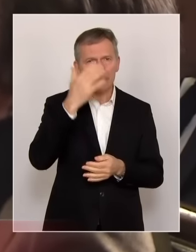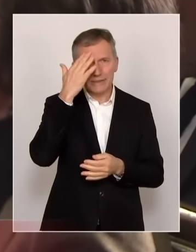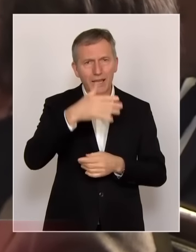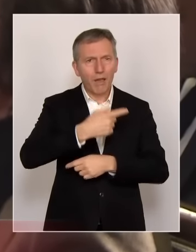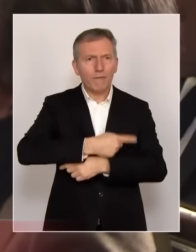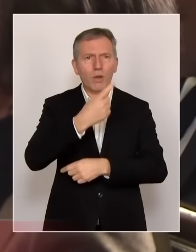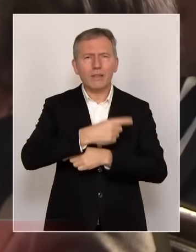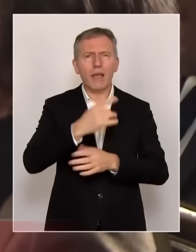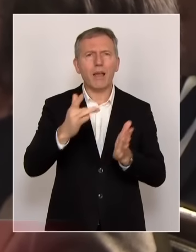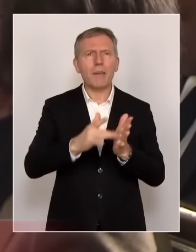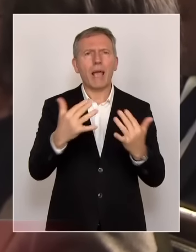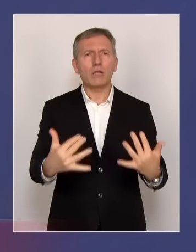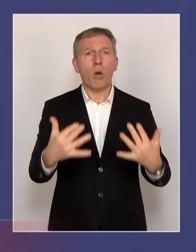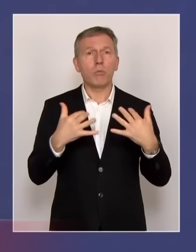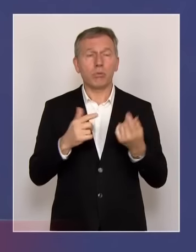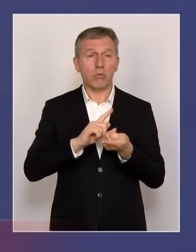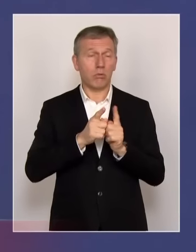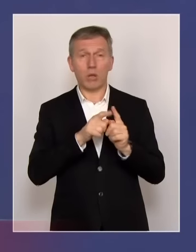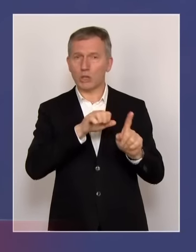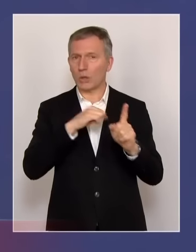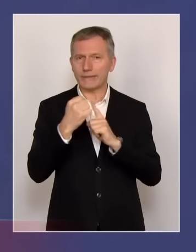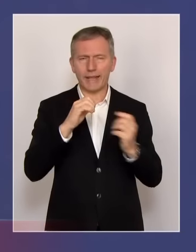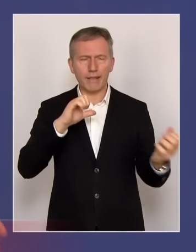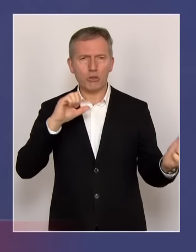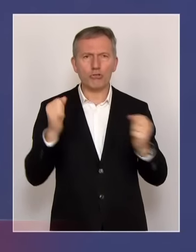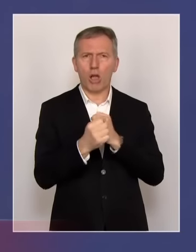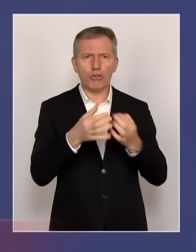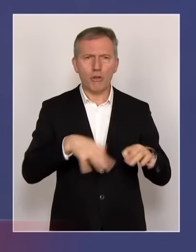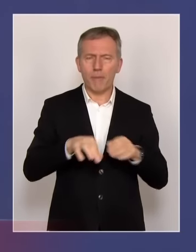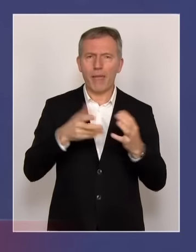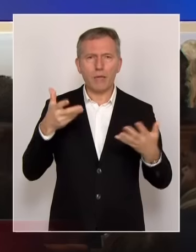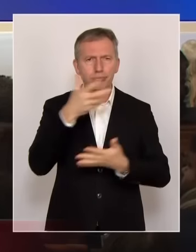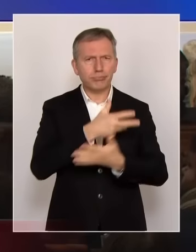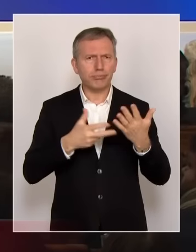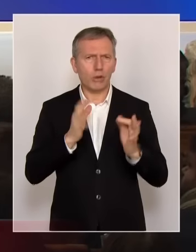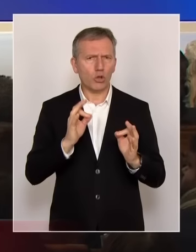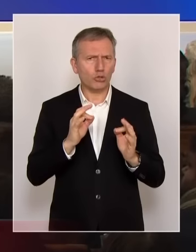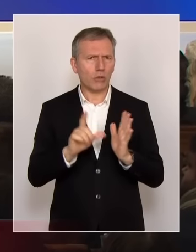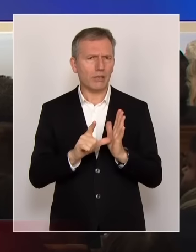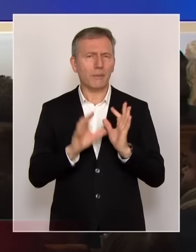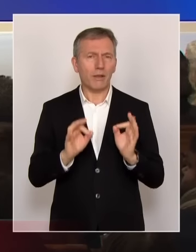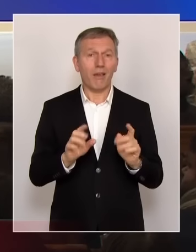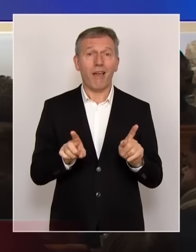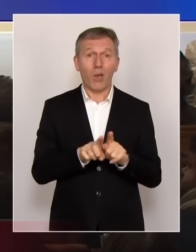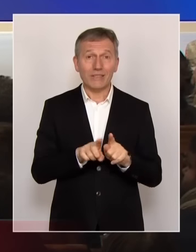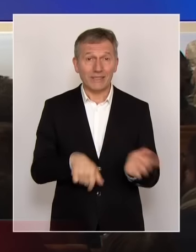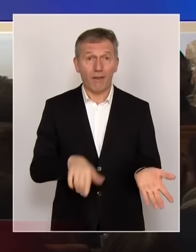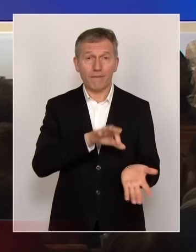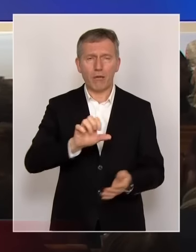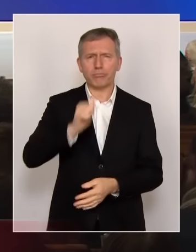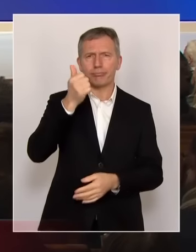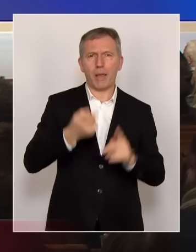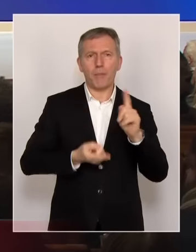des frontières de l'immigration bouscule toutes nos sociétés et notre pays de manière légitime. C'est encore plus important pour la France